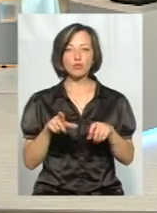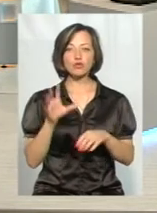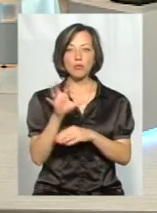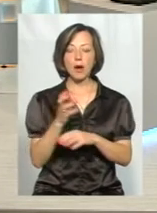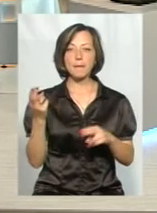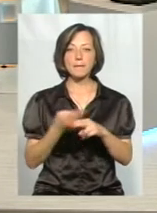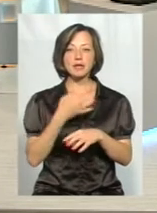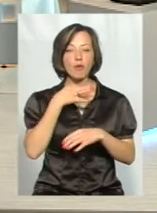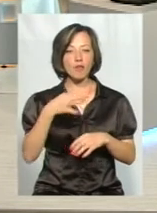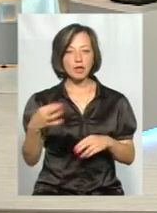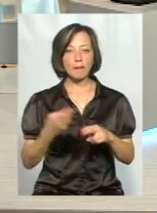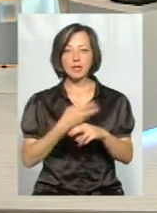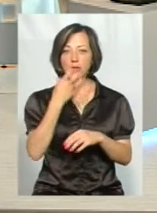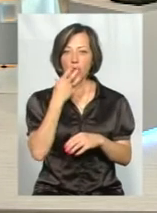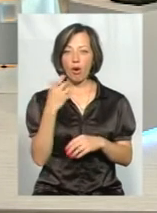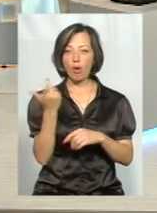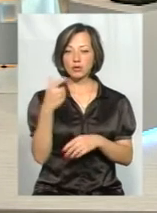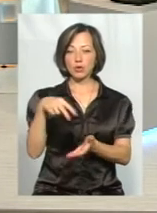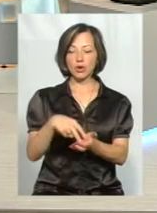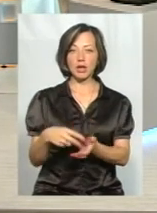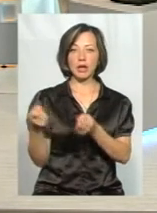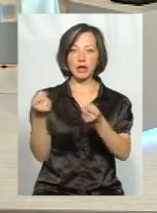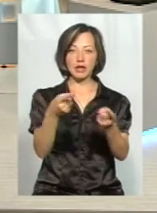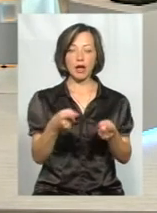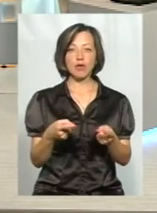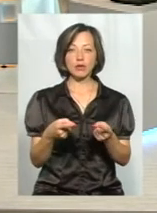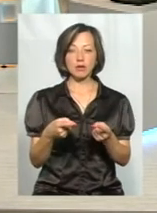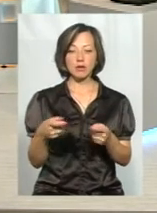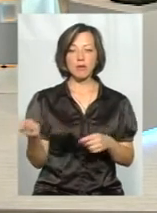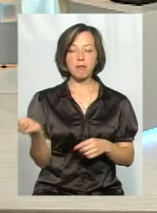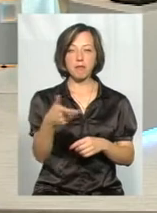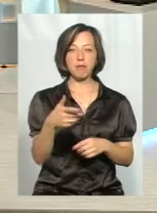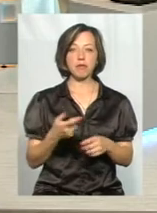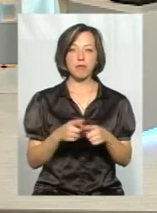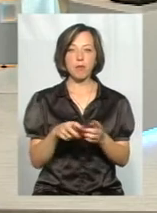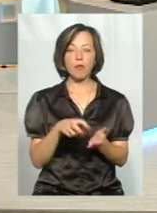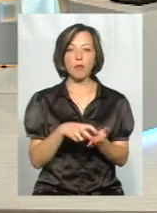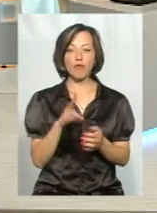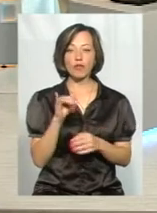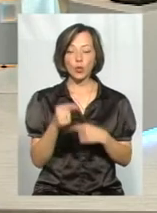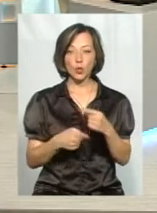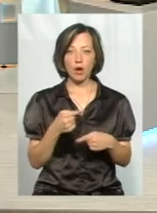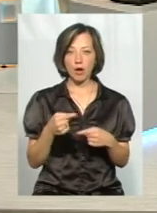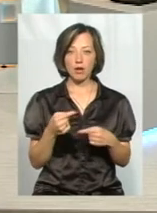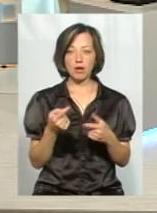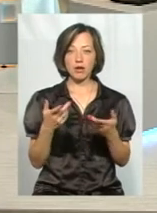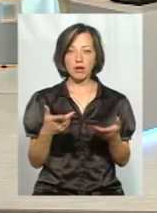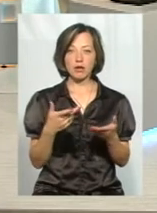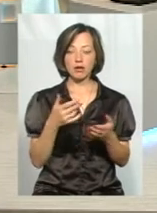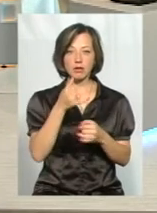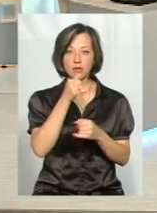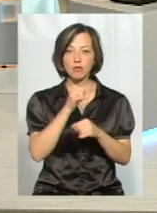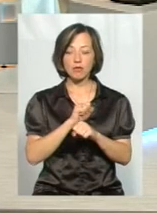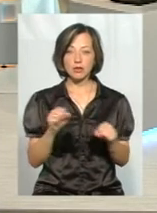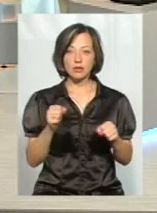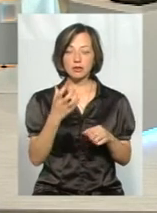без намордника. Ну, хазяїва їх і стоять, кидають паличку цим собакам. Ну, боїться. А як не могли б ви мішка у дітей